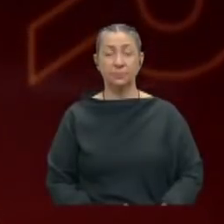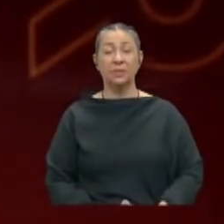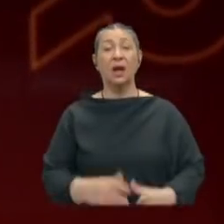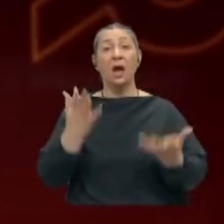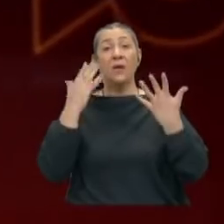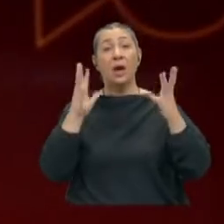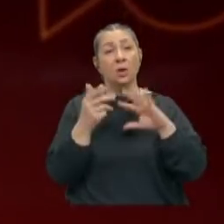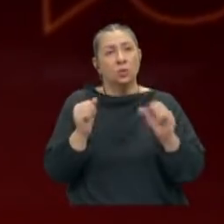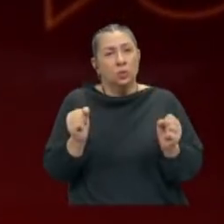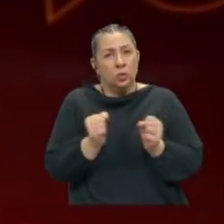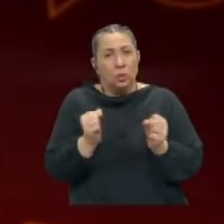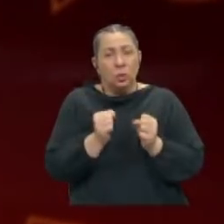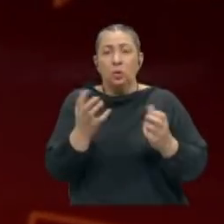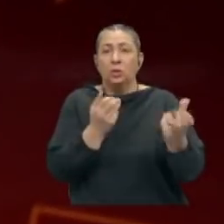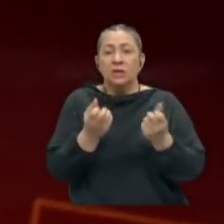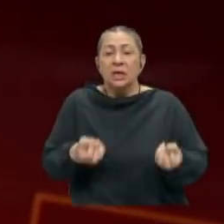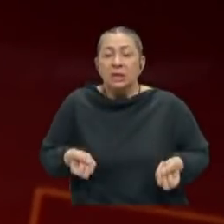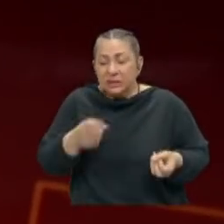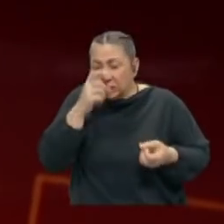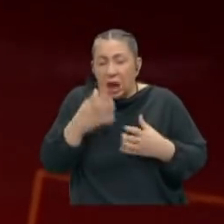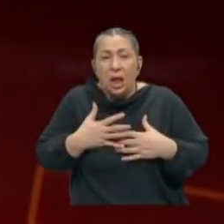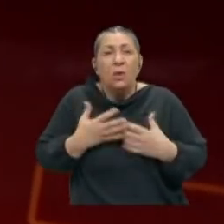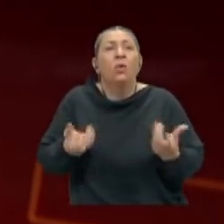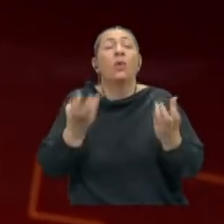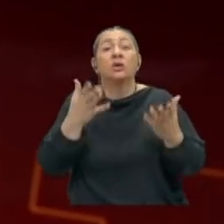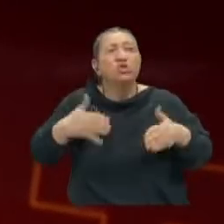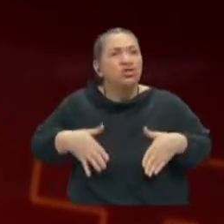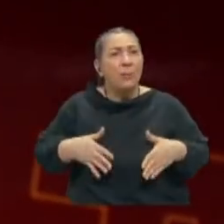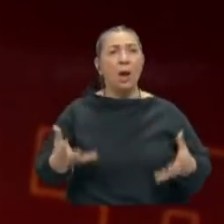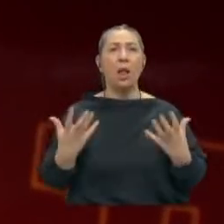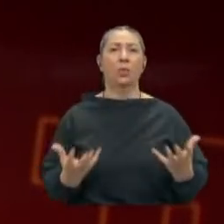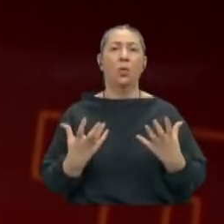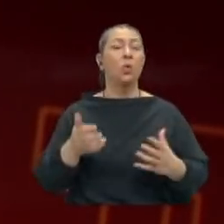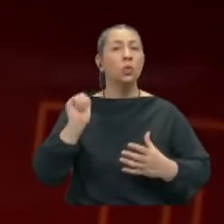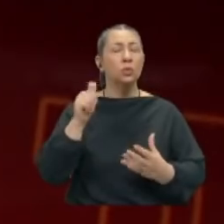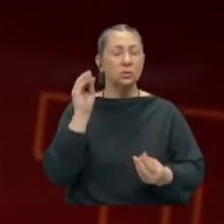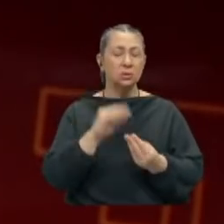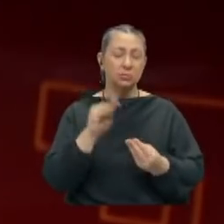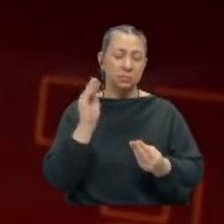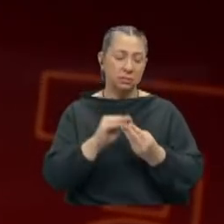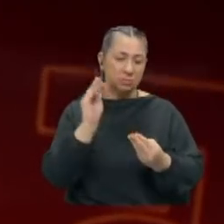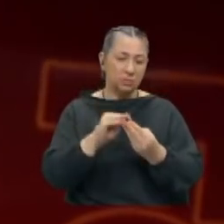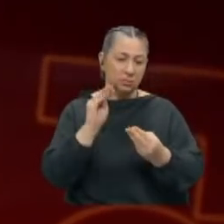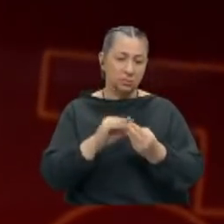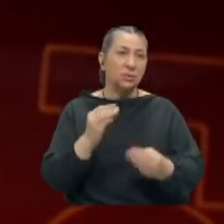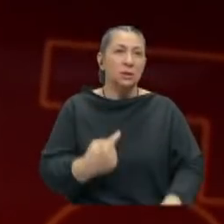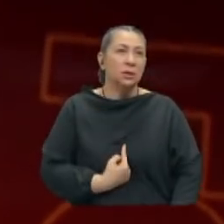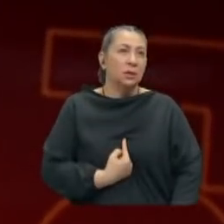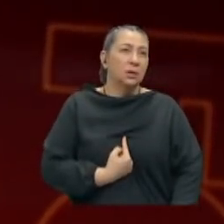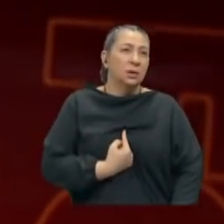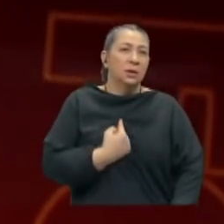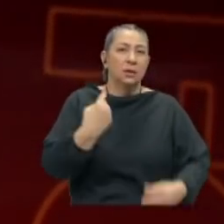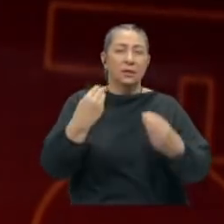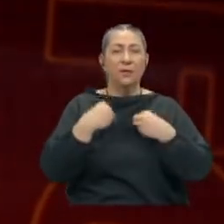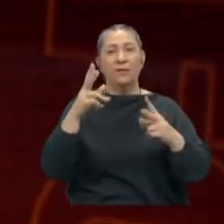Hava giderek soğuyor, tüketici ısınamıyor ama cebi alev alev, çünkü gün gün zamlı tarife daha çok hissettirmeye başladı